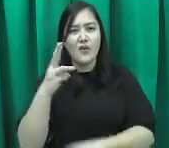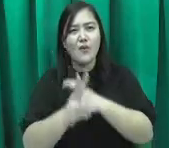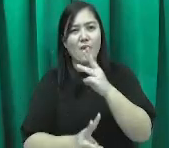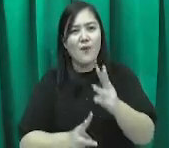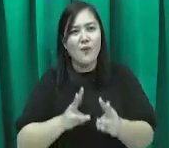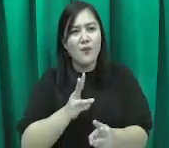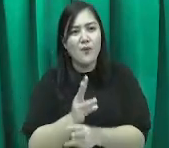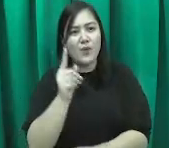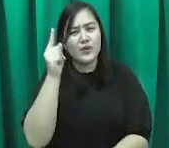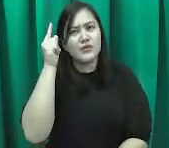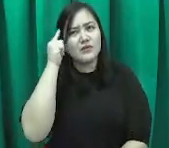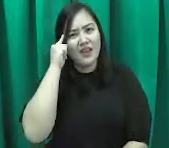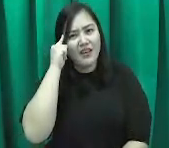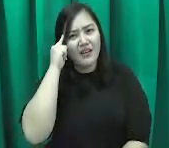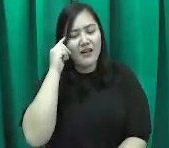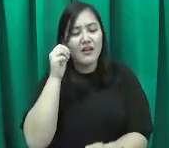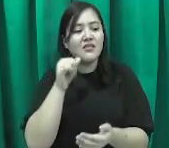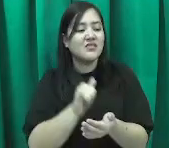niya. Eh meron siyang